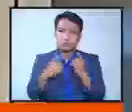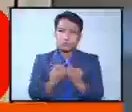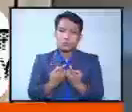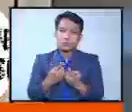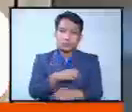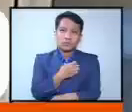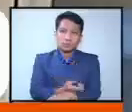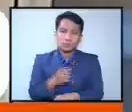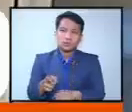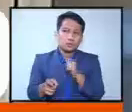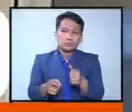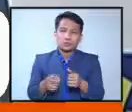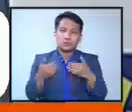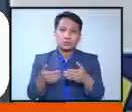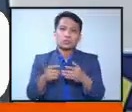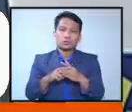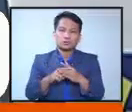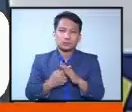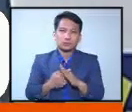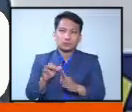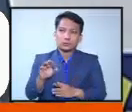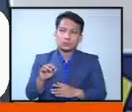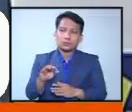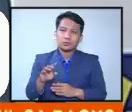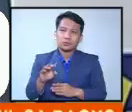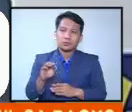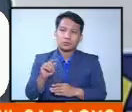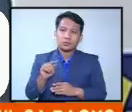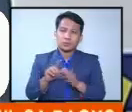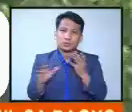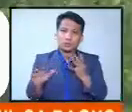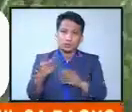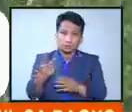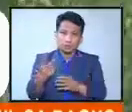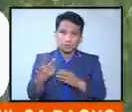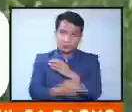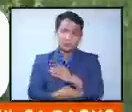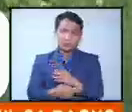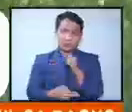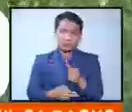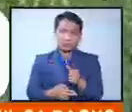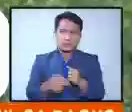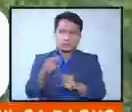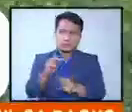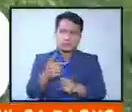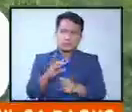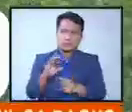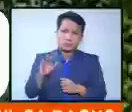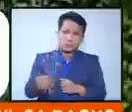of Energy, hindi pa rin gumagana ang 19 na transmission line sa 2 rehiyon. Hindi naman matiyak